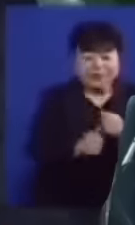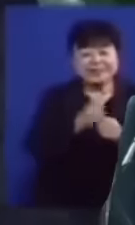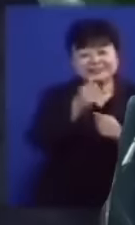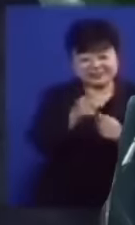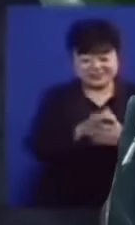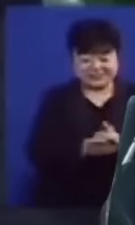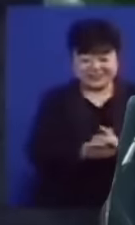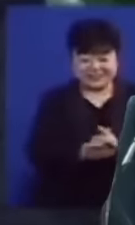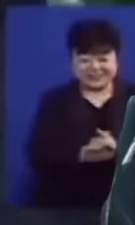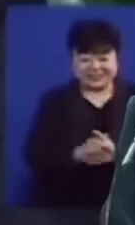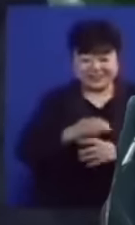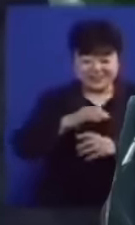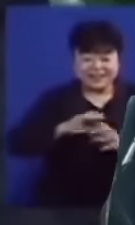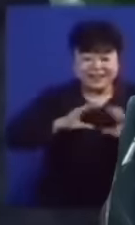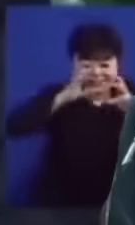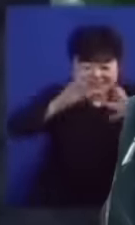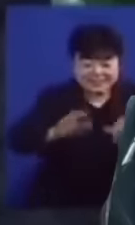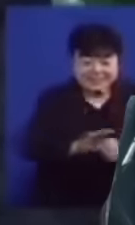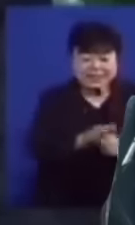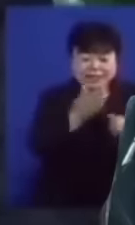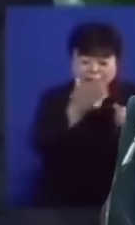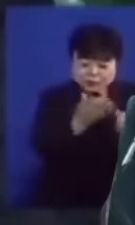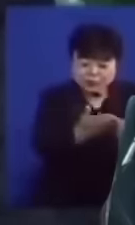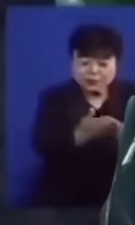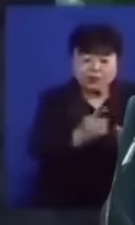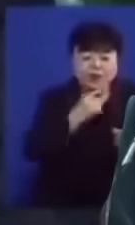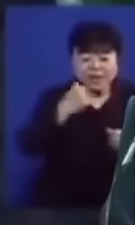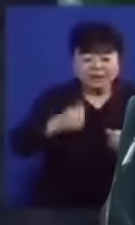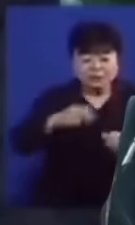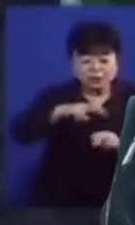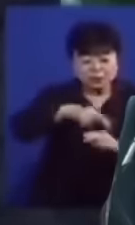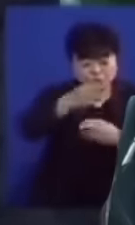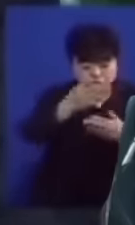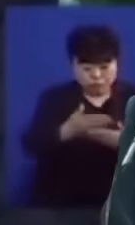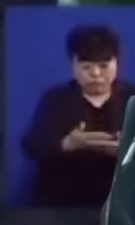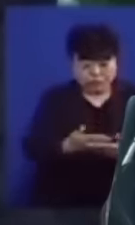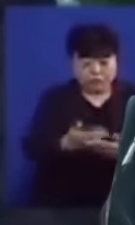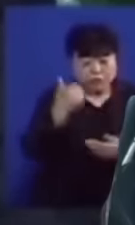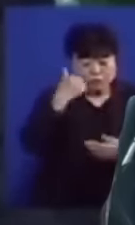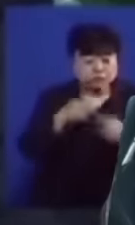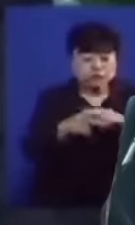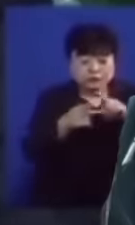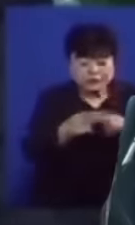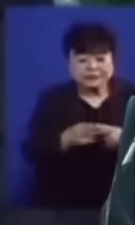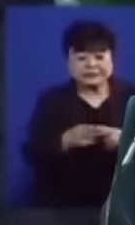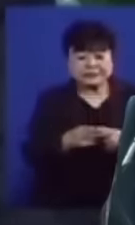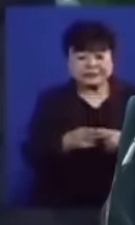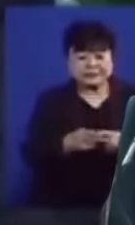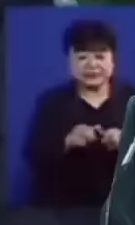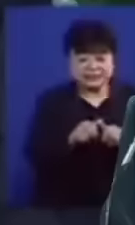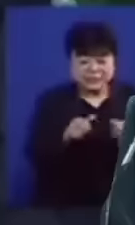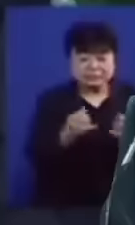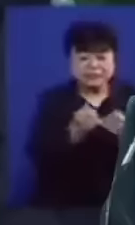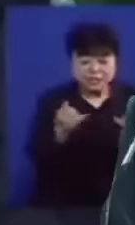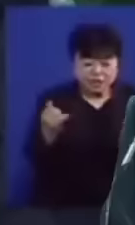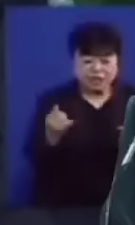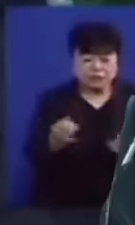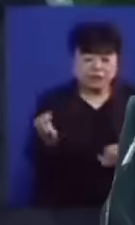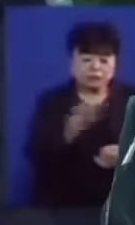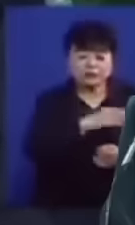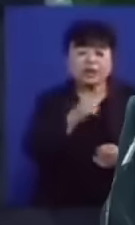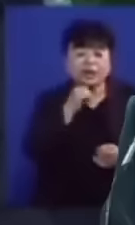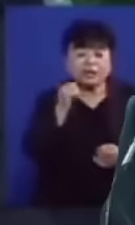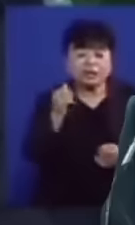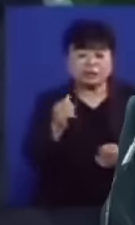것입니까? 세상을 이처럼 사랑하사 독생자를 주셔서 누구든지 남녀노유 빈부 귀천 할 것